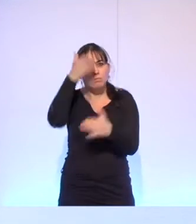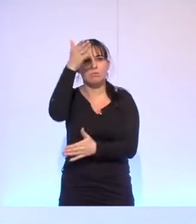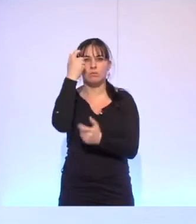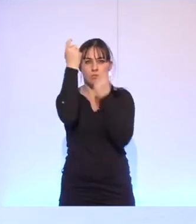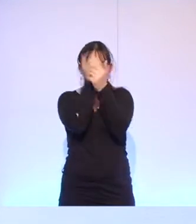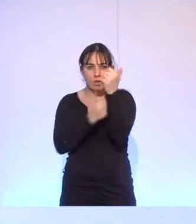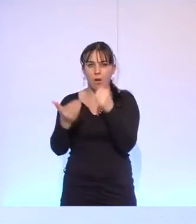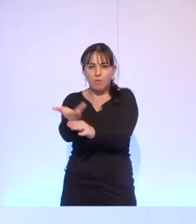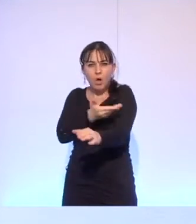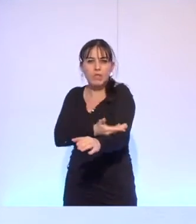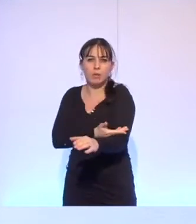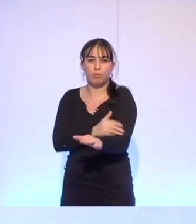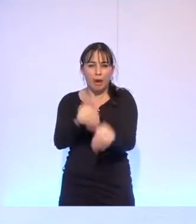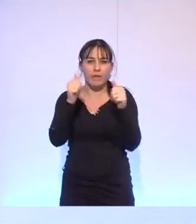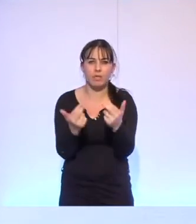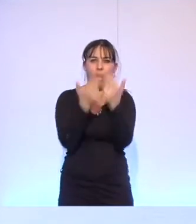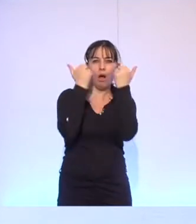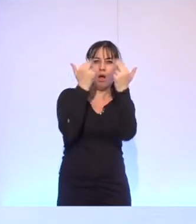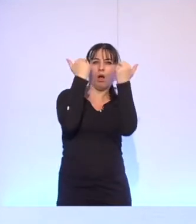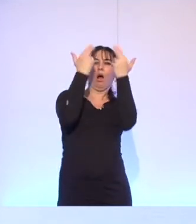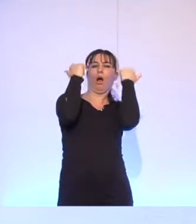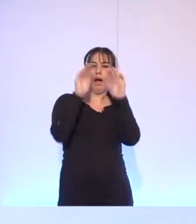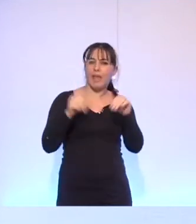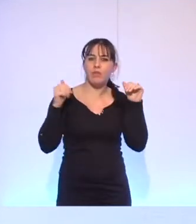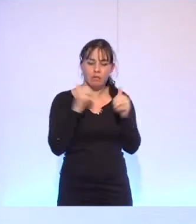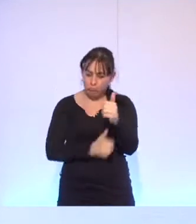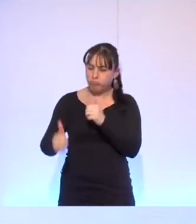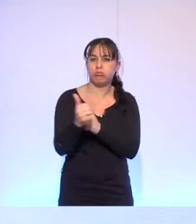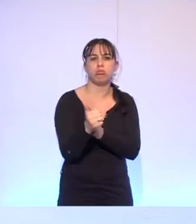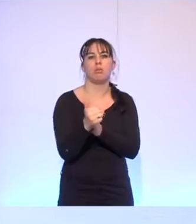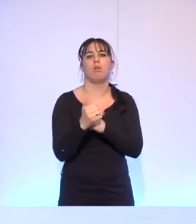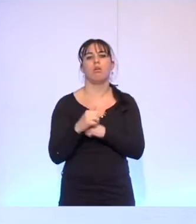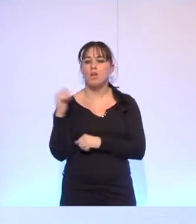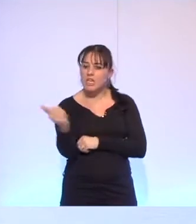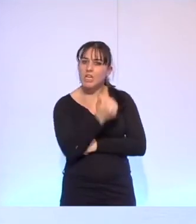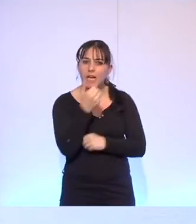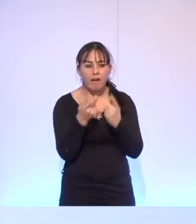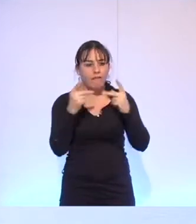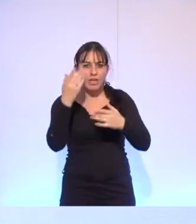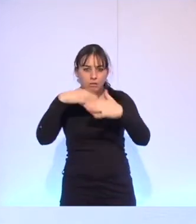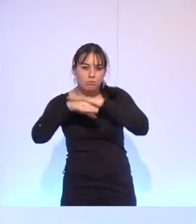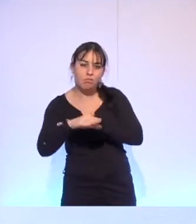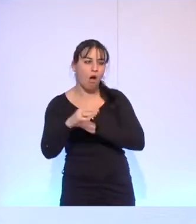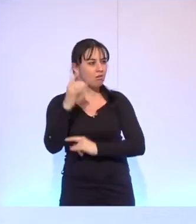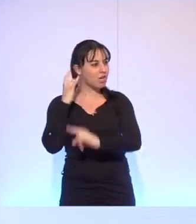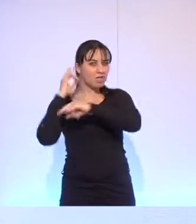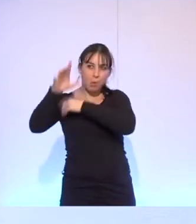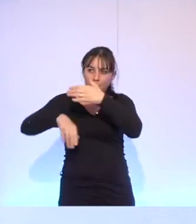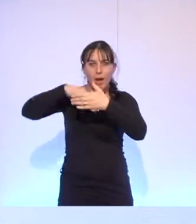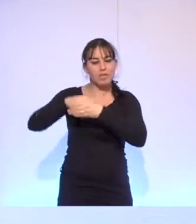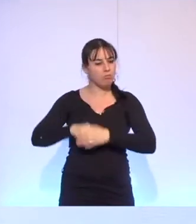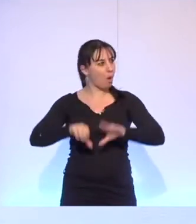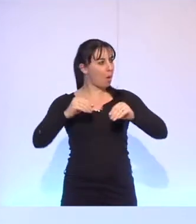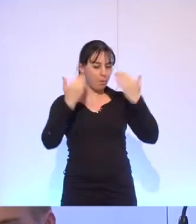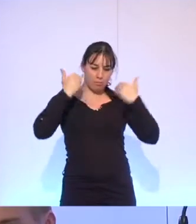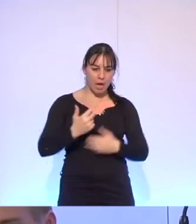pour ne pas subir. Une ville où chacun a le sentiment d'avoir sa place et de faire partie de l'histoire. Une